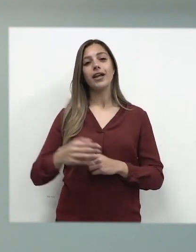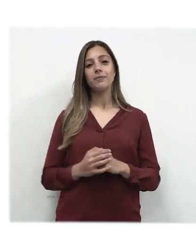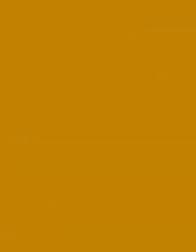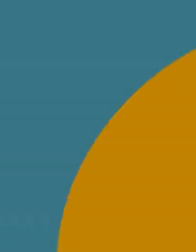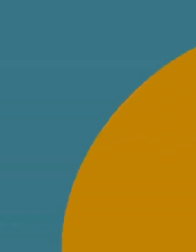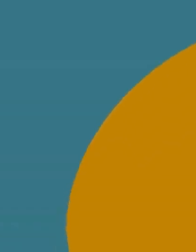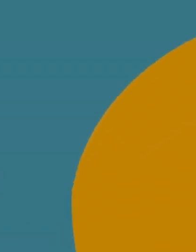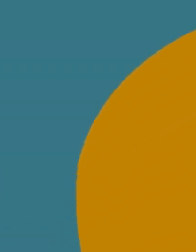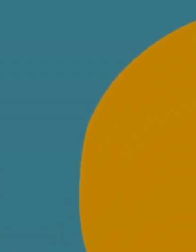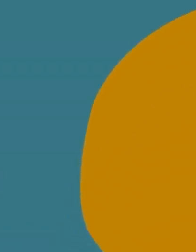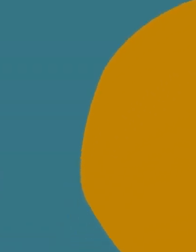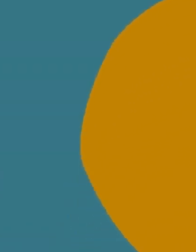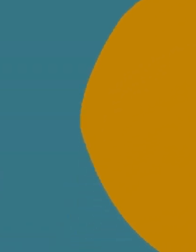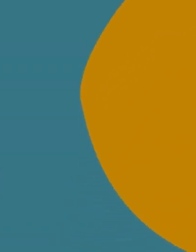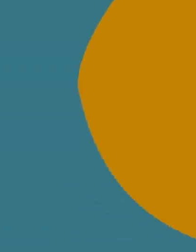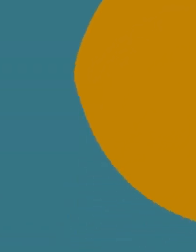antajtajt u ħra